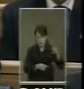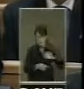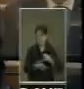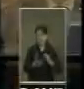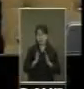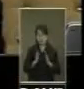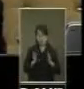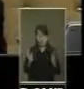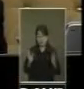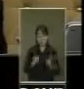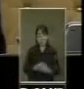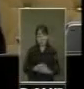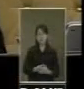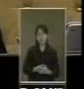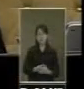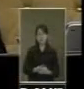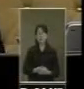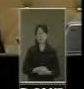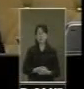ค่ะ